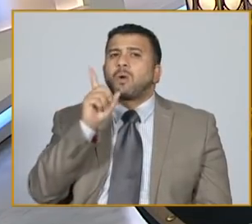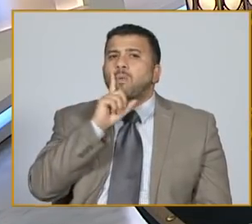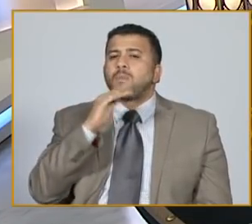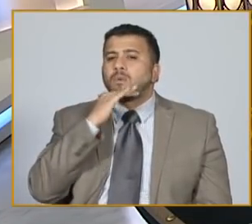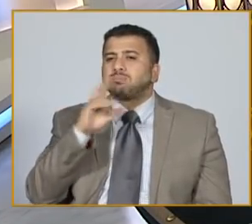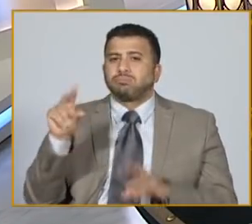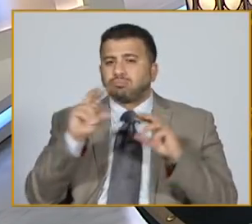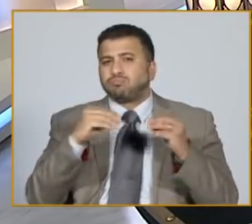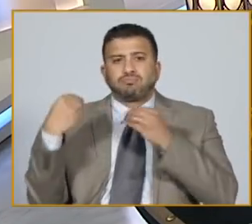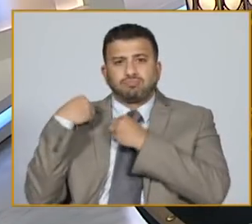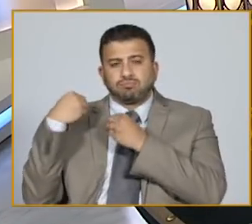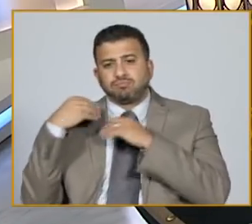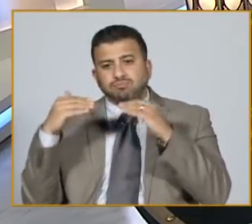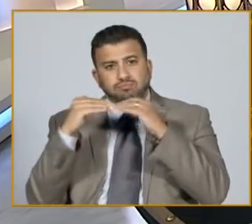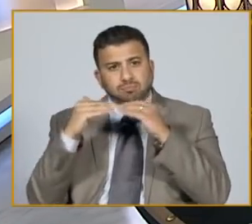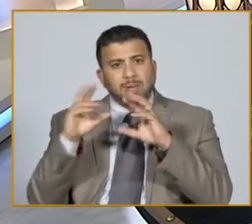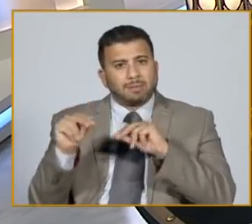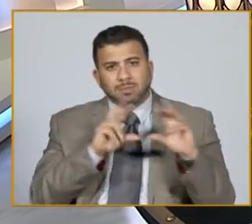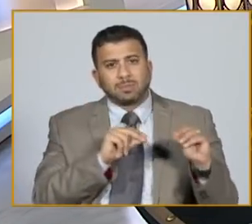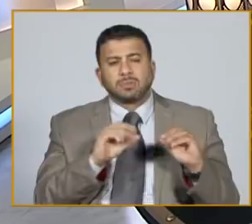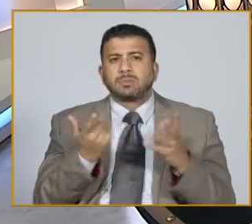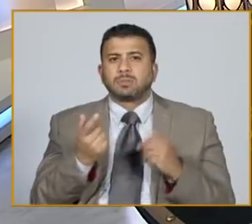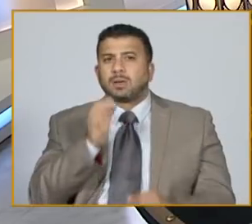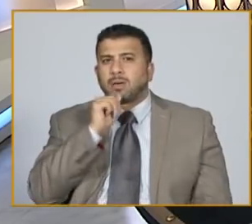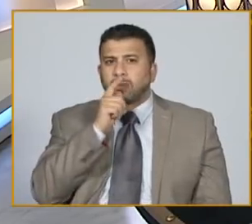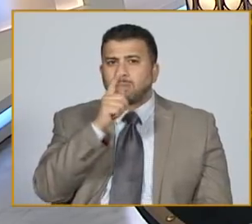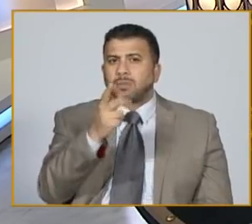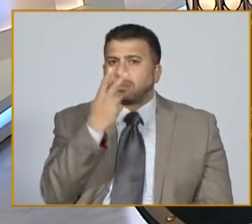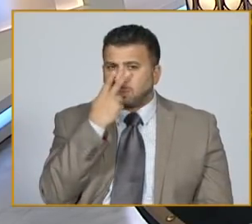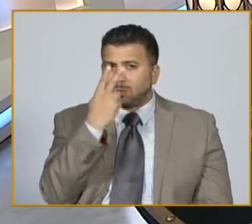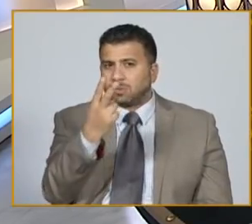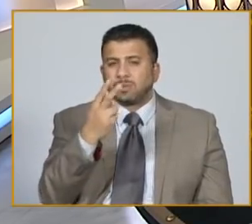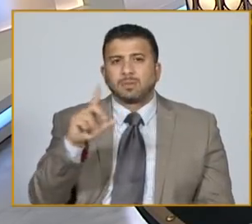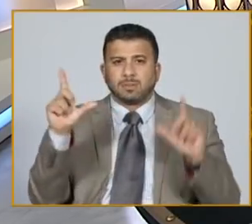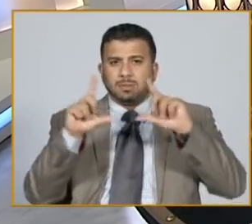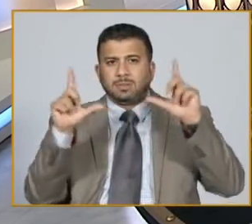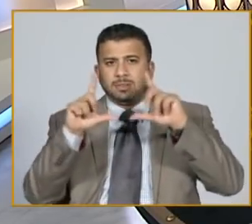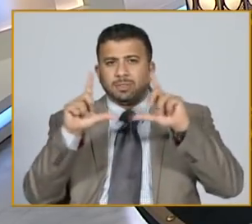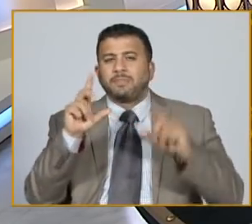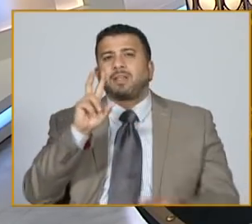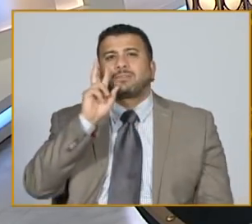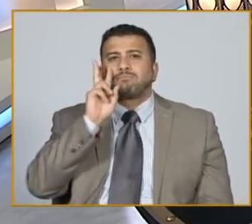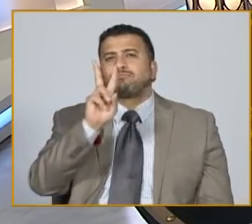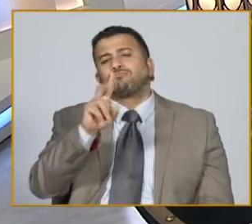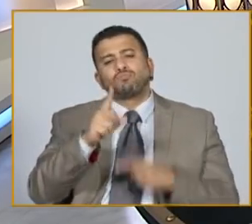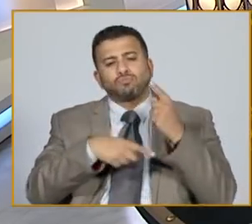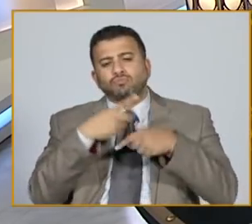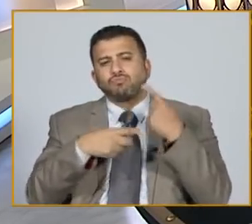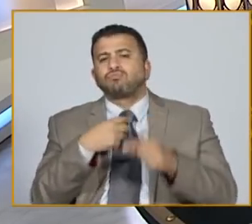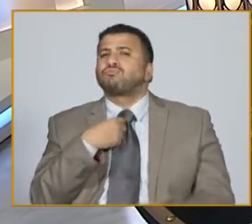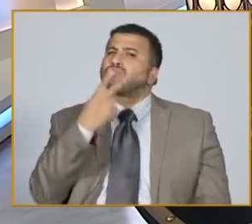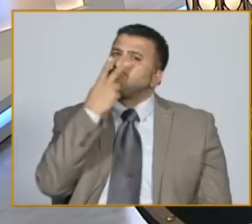شاء الله. سؤال أخير. هل مشاهدة المحاضرات الدينية ومتابعتها بالنسبة